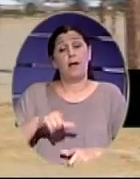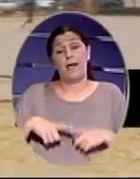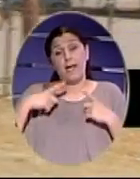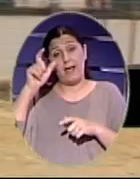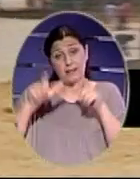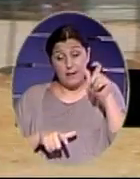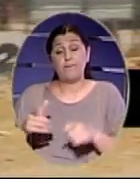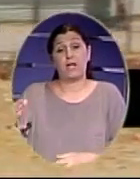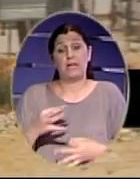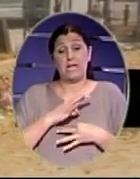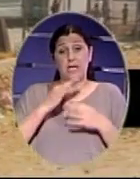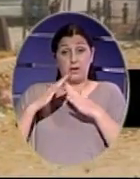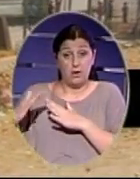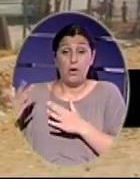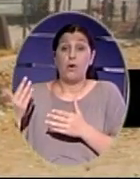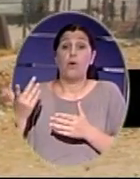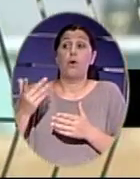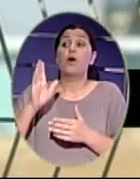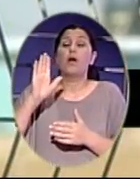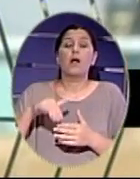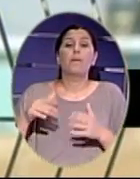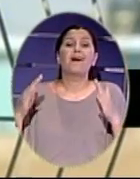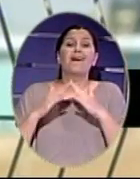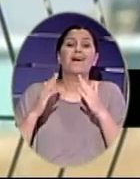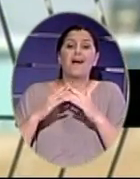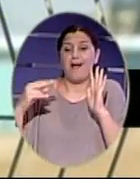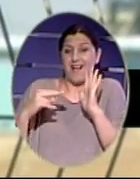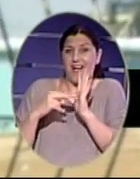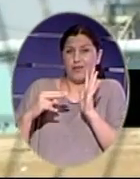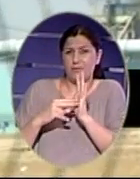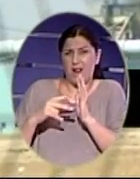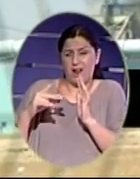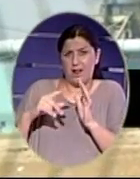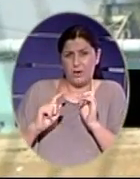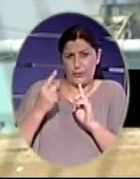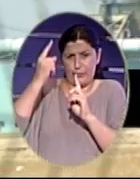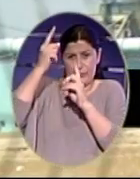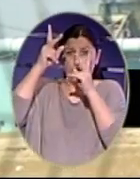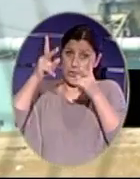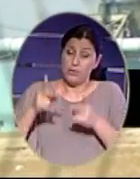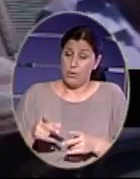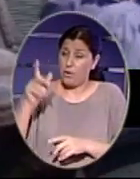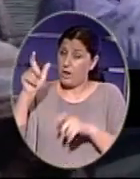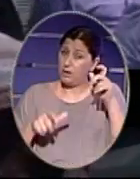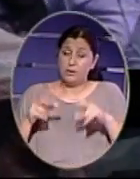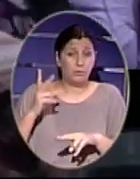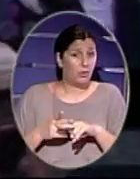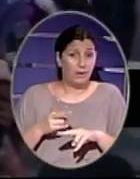אדם, לשבת ליד, להתיישב ליד קווי חשמל שעלולים לגרום לאנשים